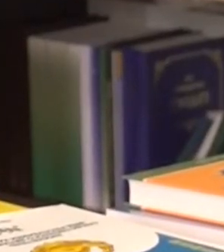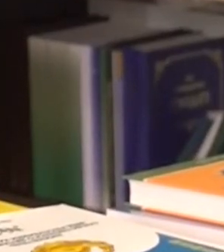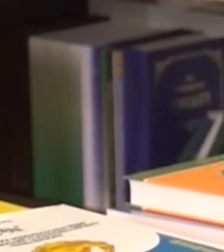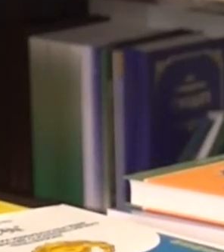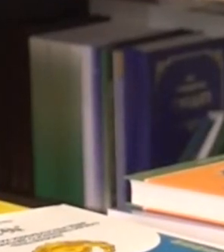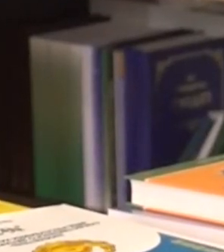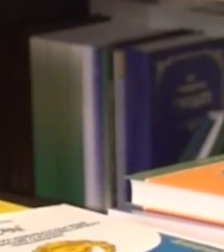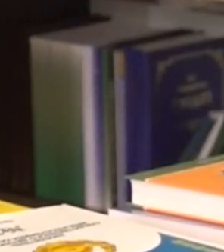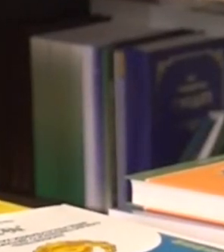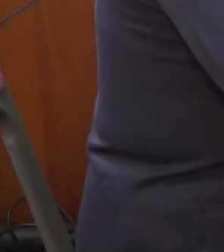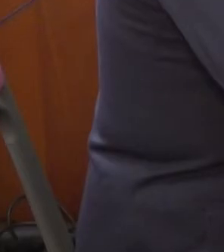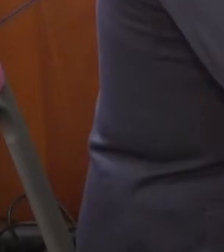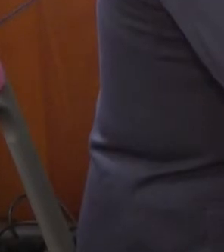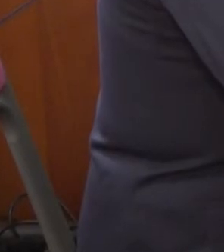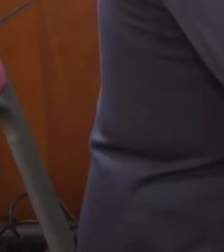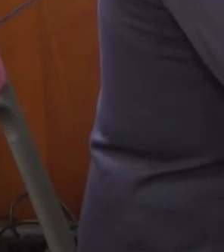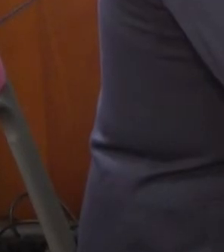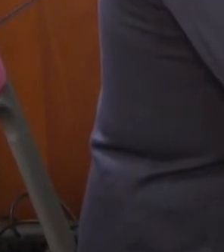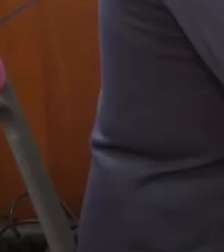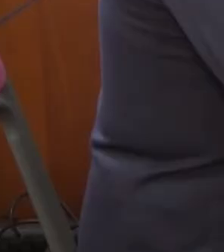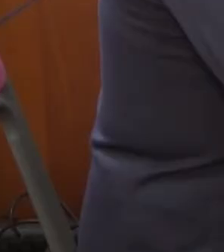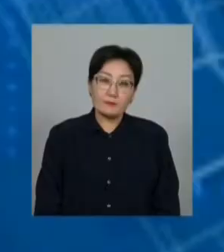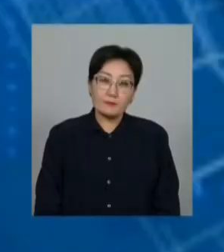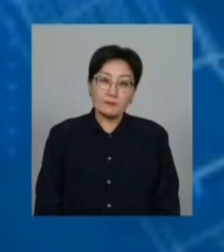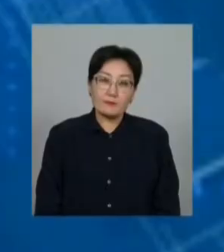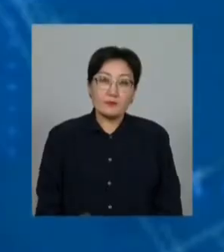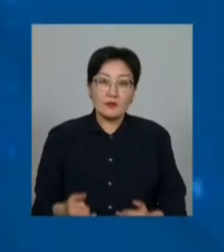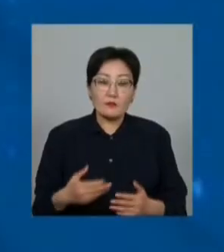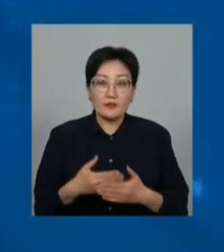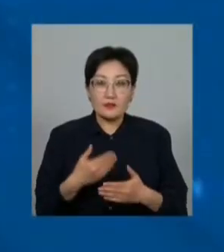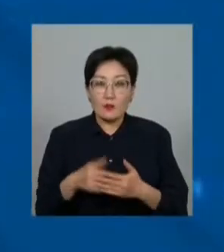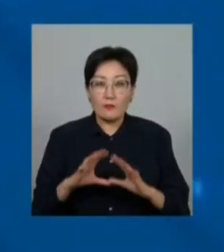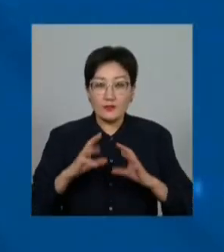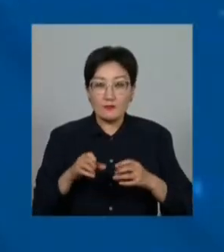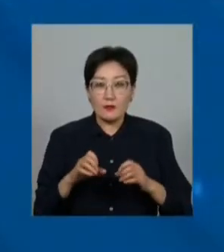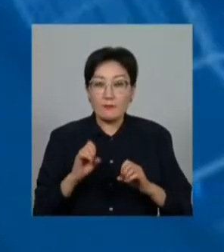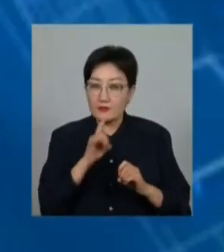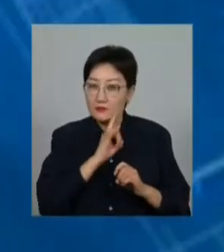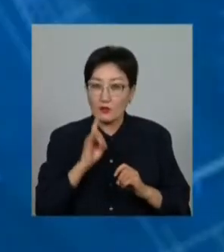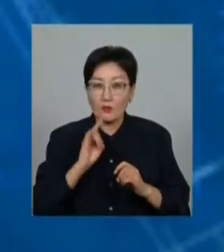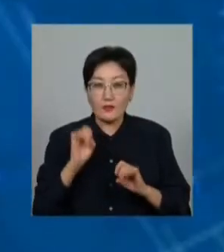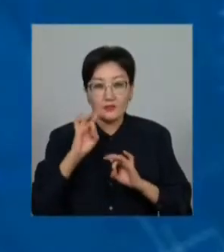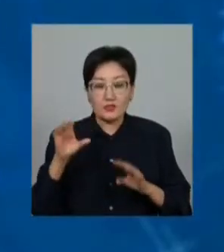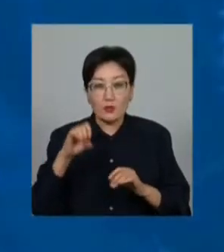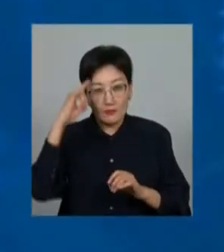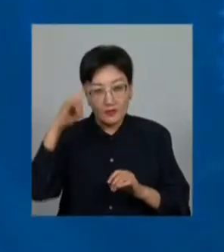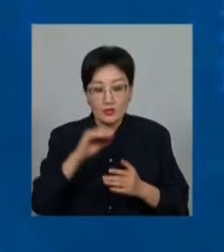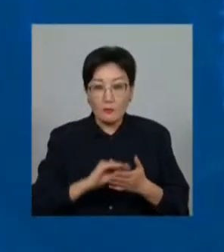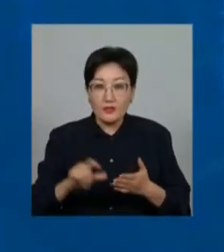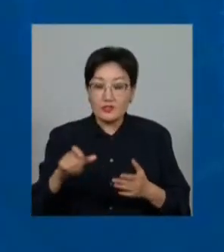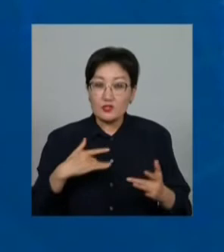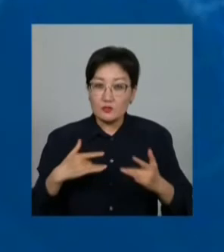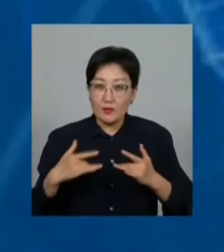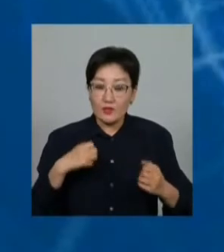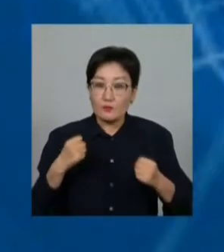даже на беково елку на нашем жанров телеканал алматы а в канун международного женского дня известные казахстанские деятелей певцы и